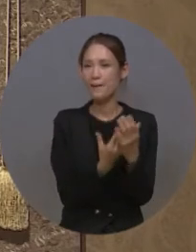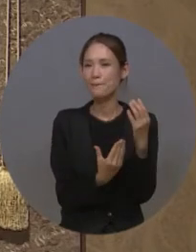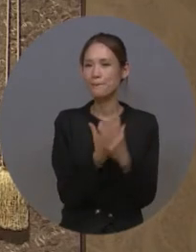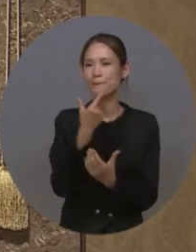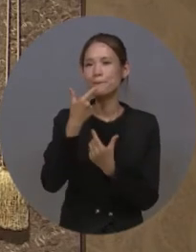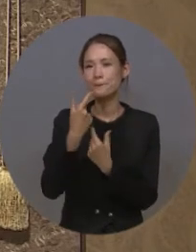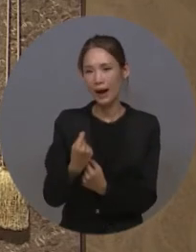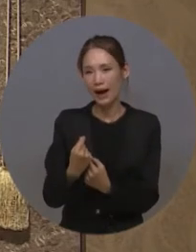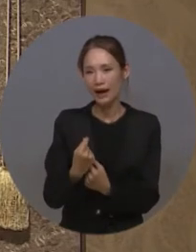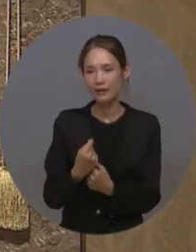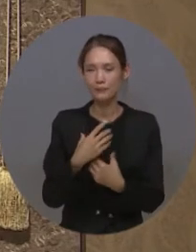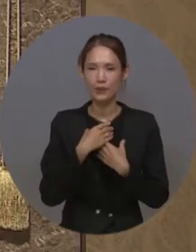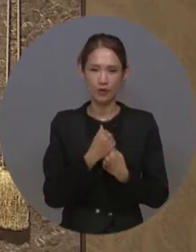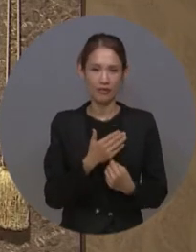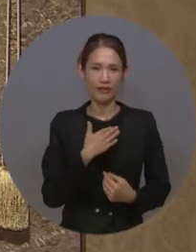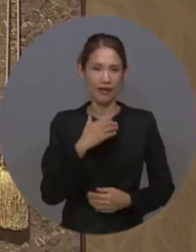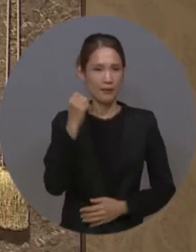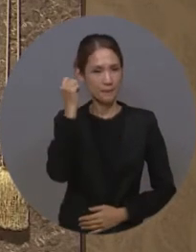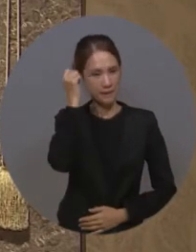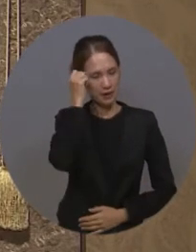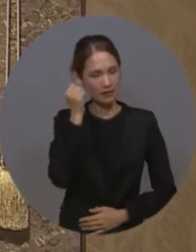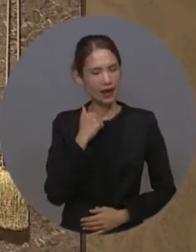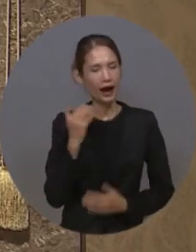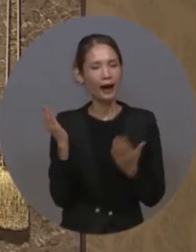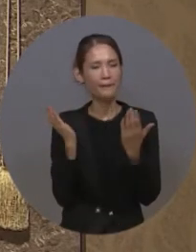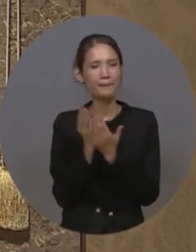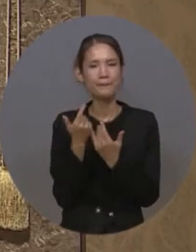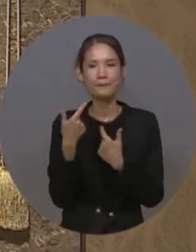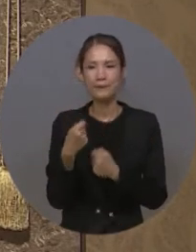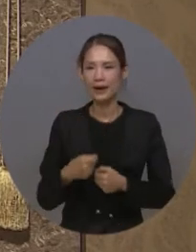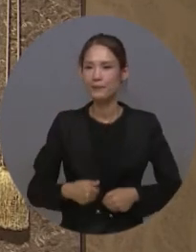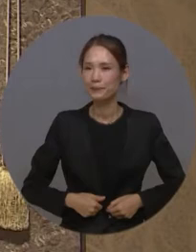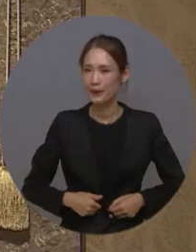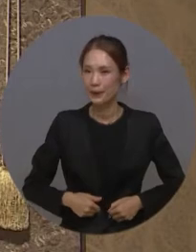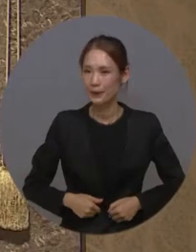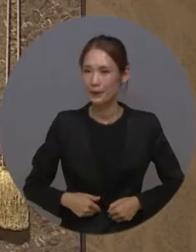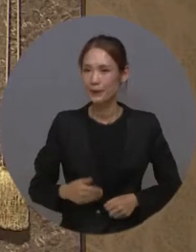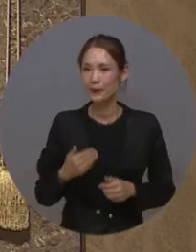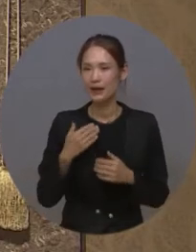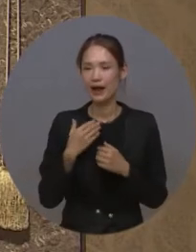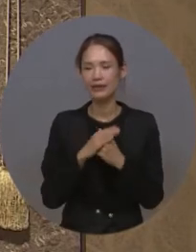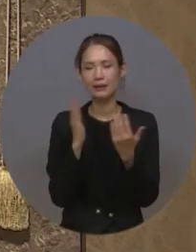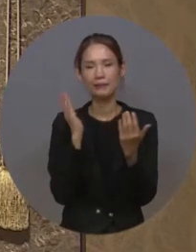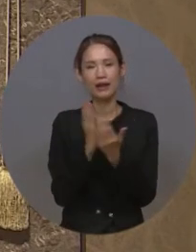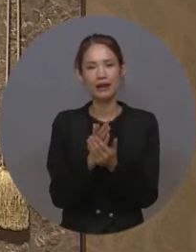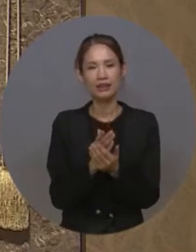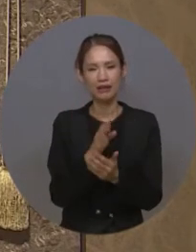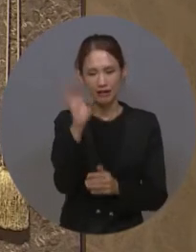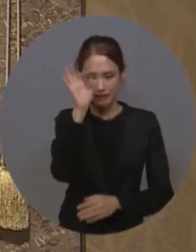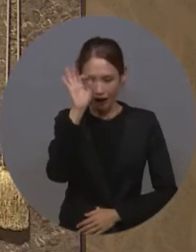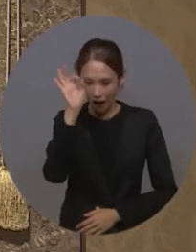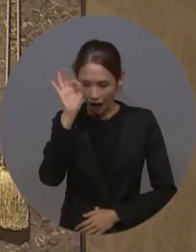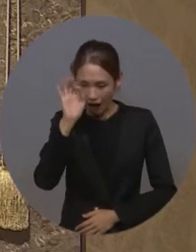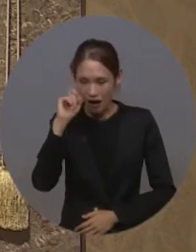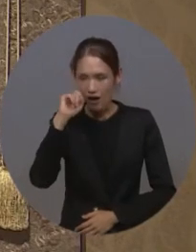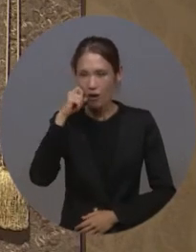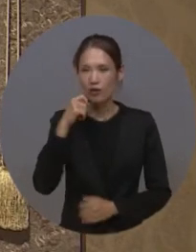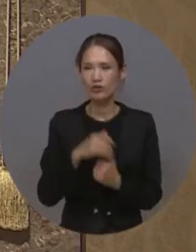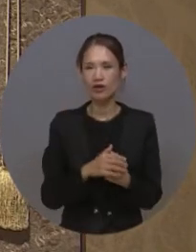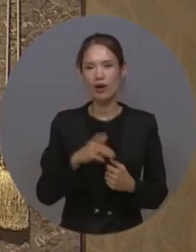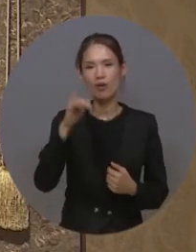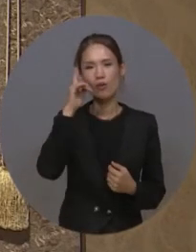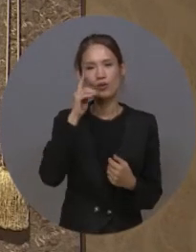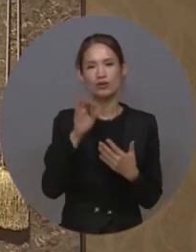100여 돋아 한테 맞아야 되는데 이 나한테 맞는 베개를 찾기가 쉬운 일이 아닙니다 그게 왜